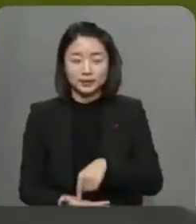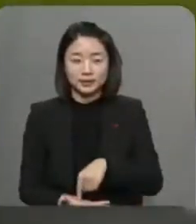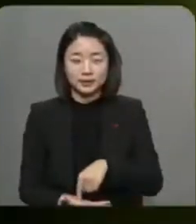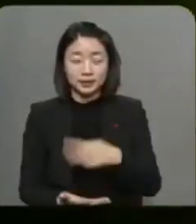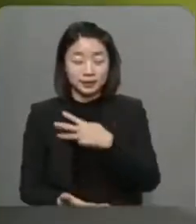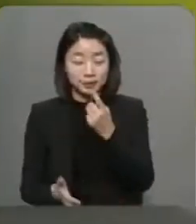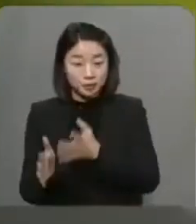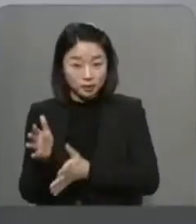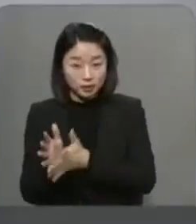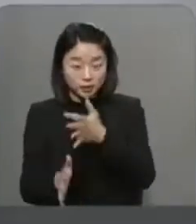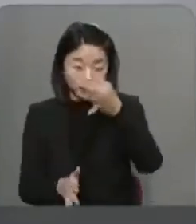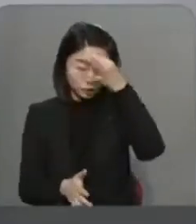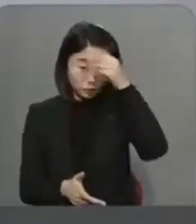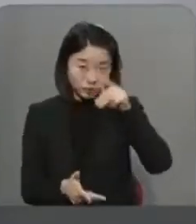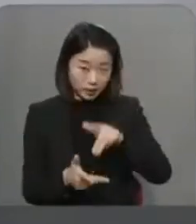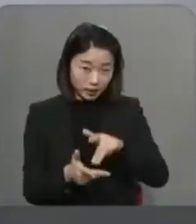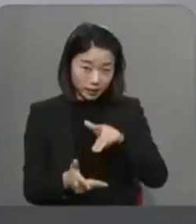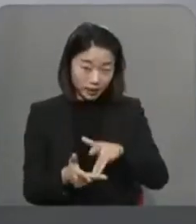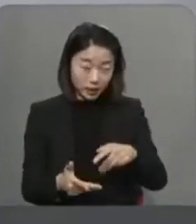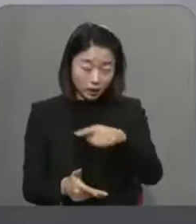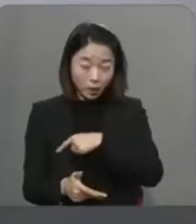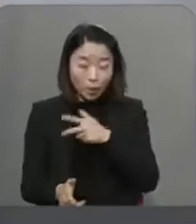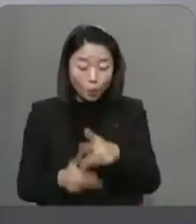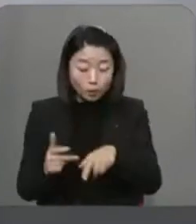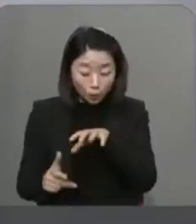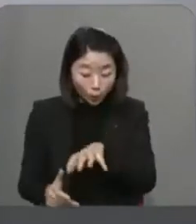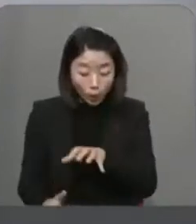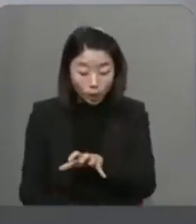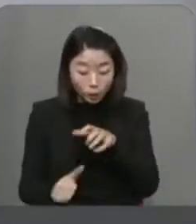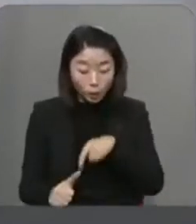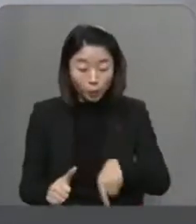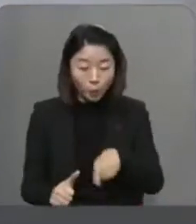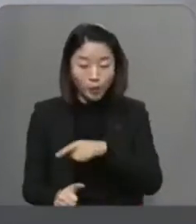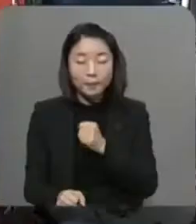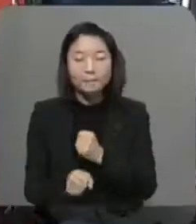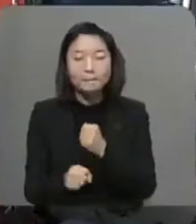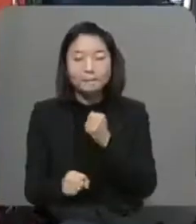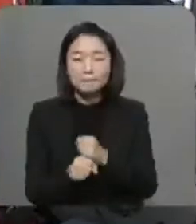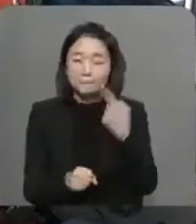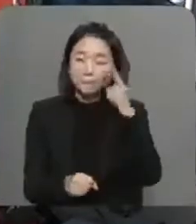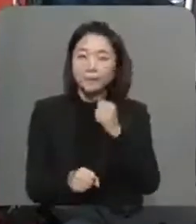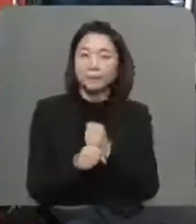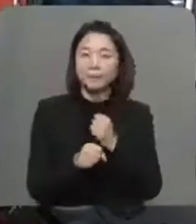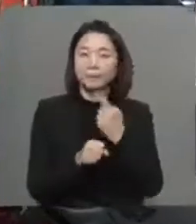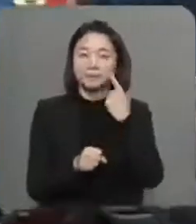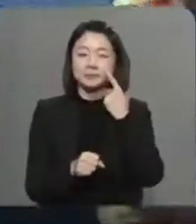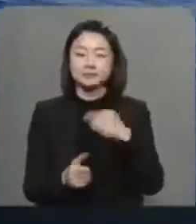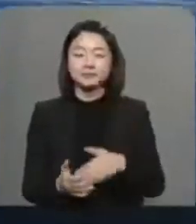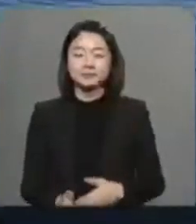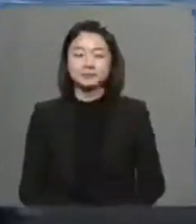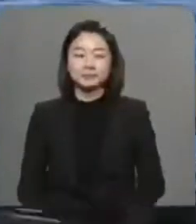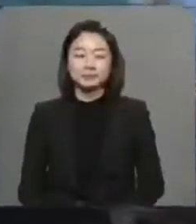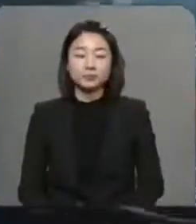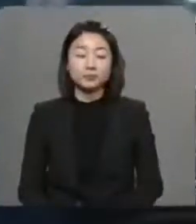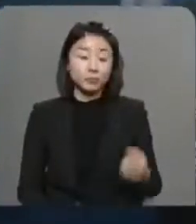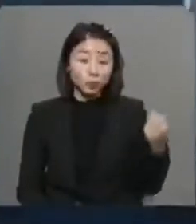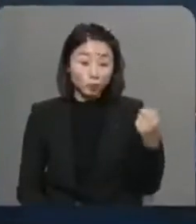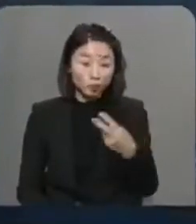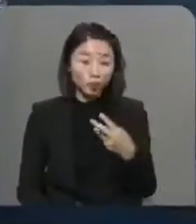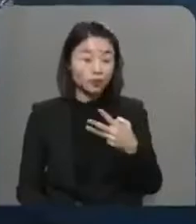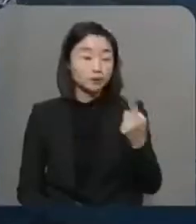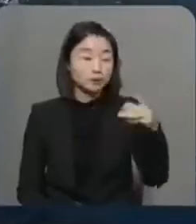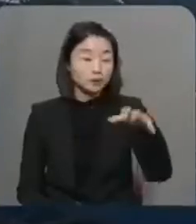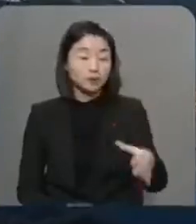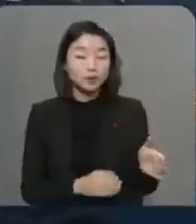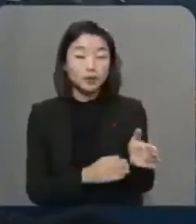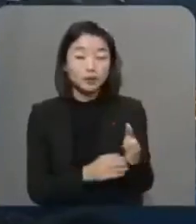삼척시 농업기술센터가 자체의 가공 시설을 활용해 가공품 개발에 나선 겁니다 같은 이유로 삼척 지역